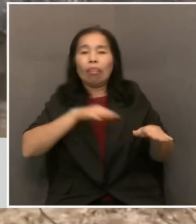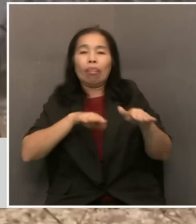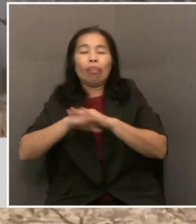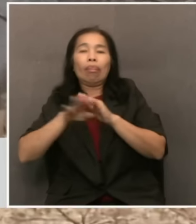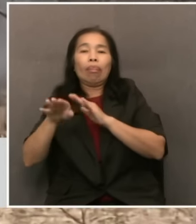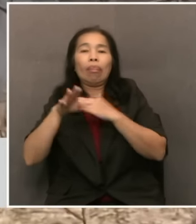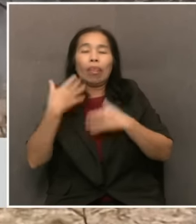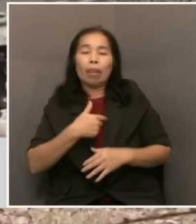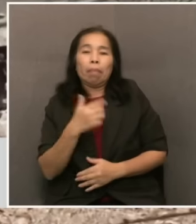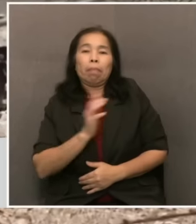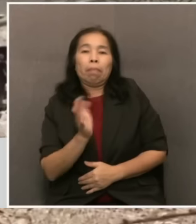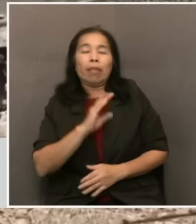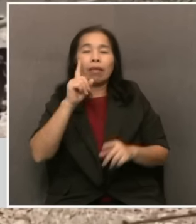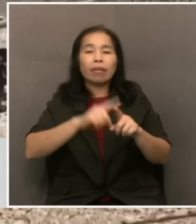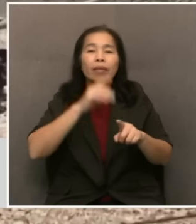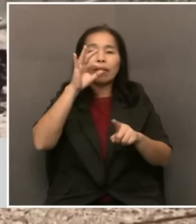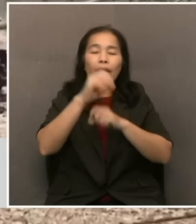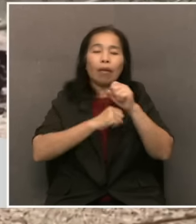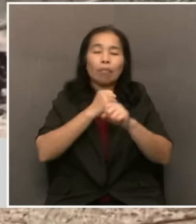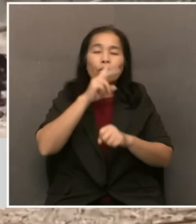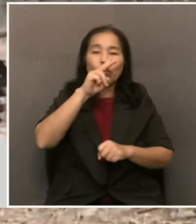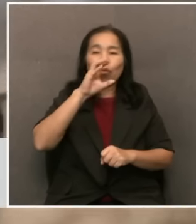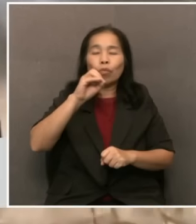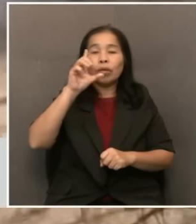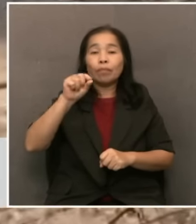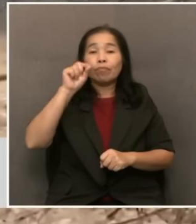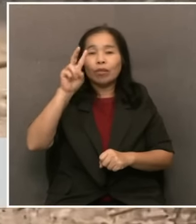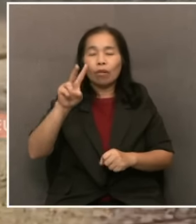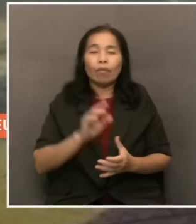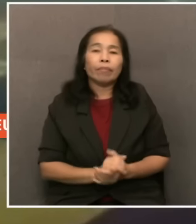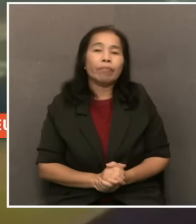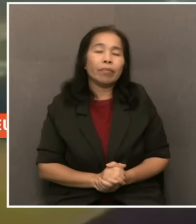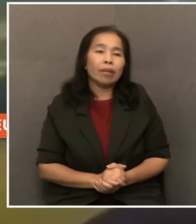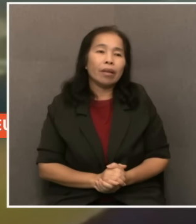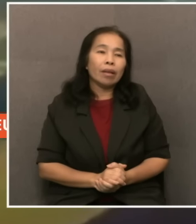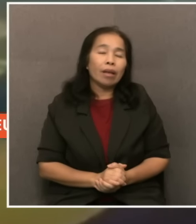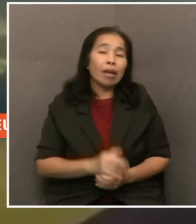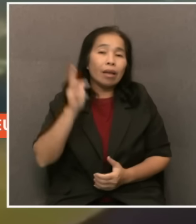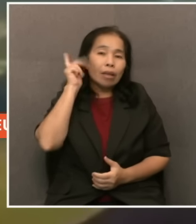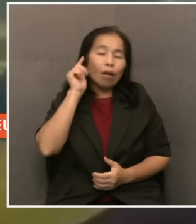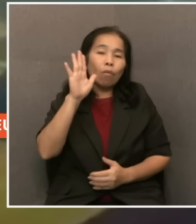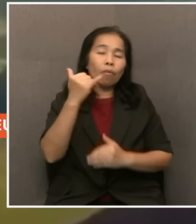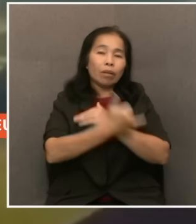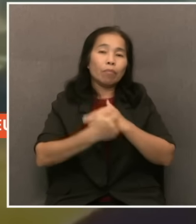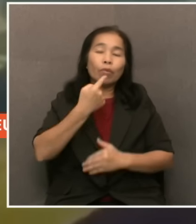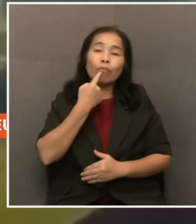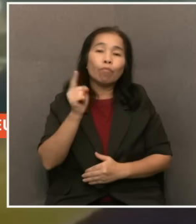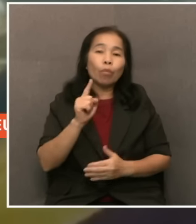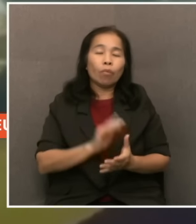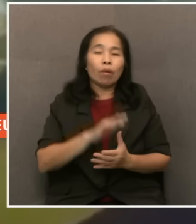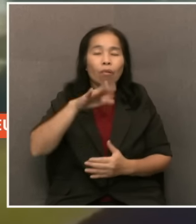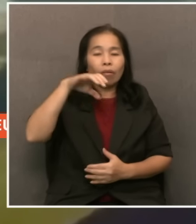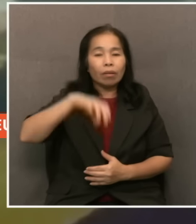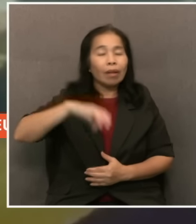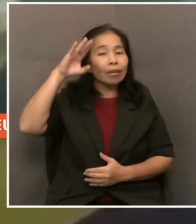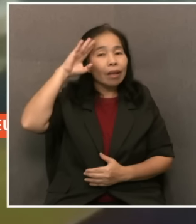เมื่อเดือนกันยายนปี2022ค่ะ สำนักข่าวต่างประเทศรายงานอ้างการเปิดเผยของแหล่งข่าวในกองทัพยูเครนนะ